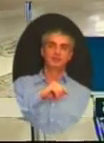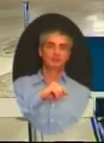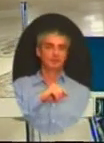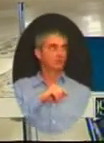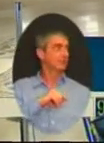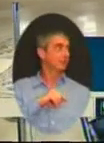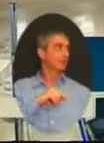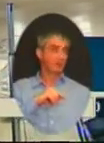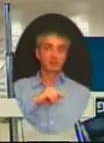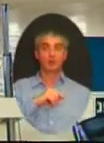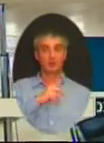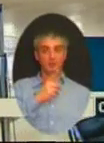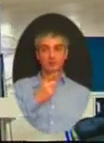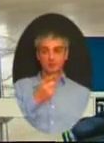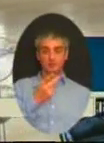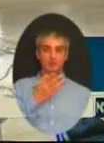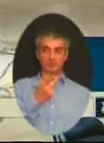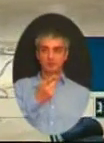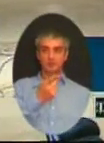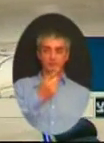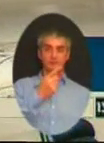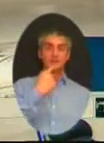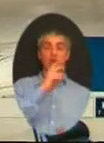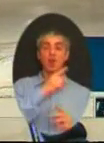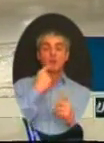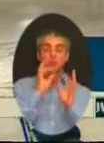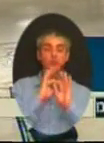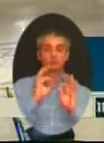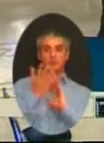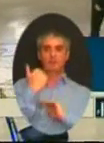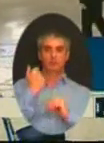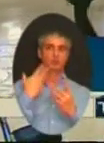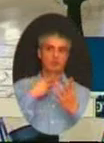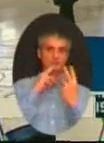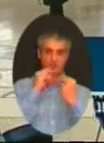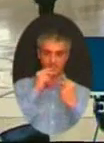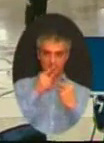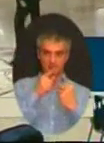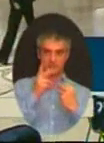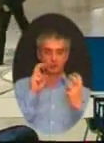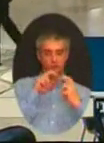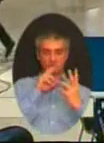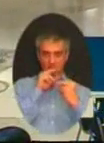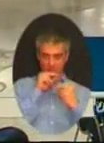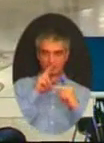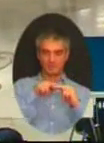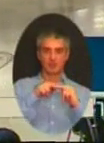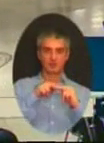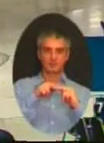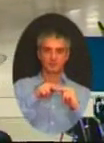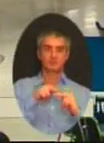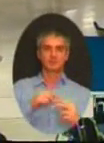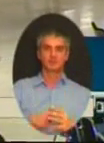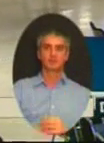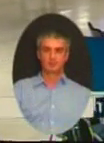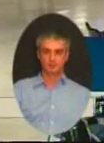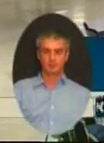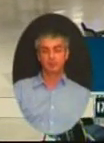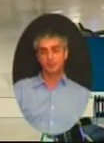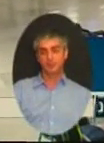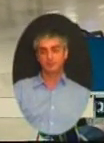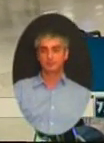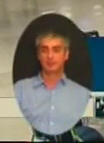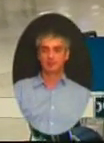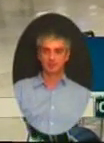ומתן, והוא אומר, אתה לא אומר שום דבר לפני שאתה יושב לדבר. אתה יושב לדבר, ואז זה מתחיל להתנהל. לא, אני רוצה לשאול אתכם,